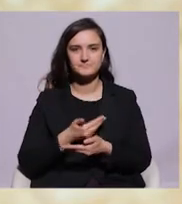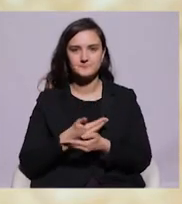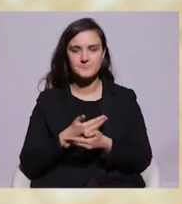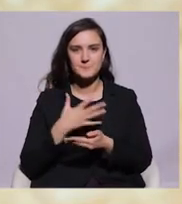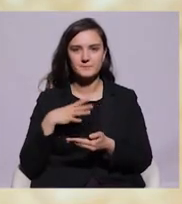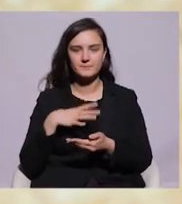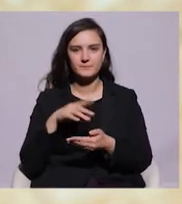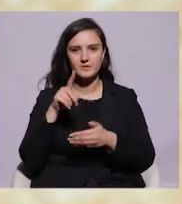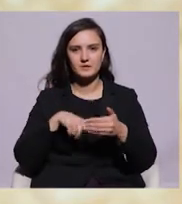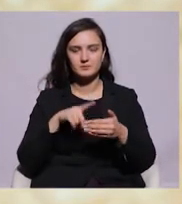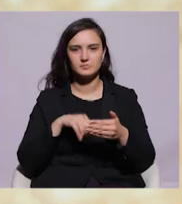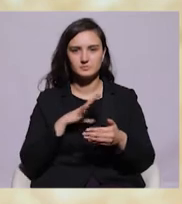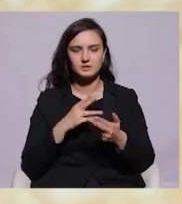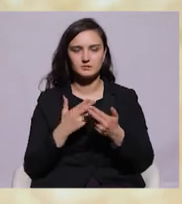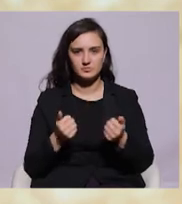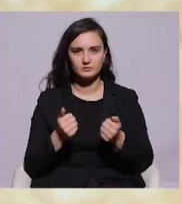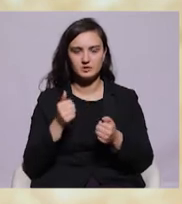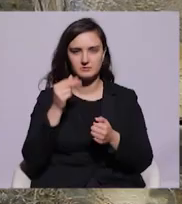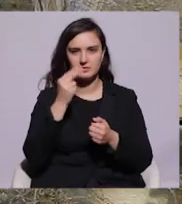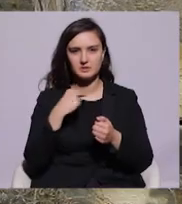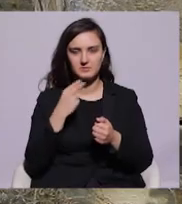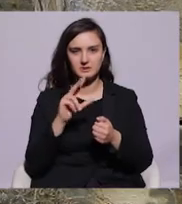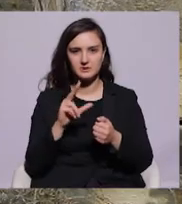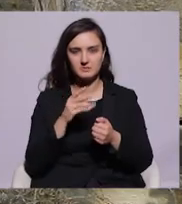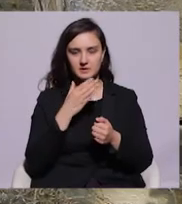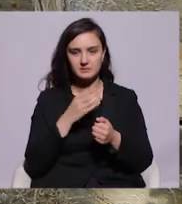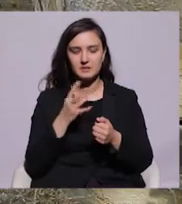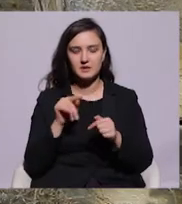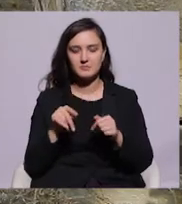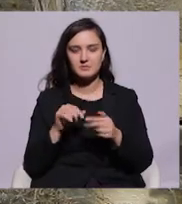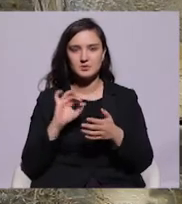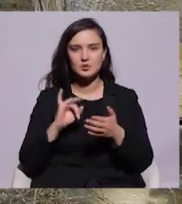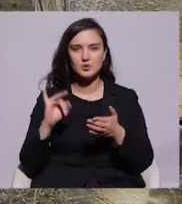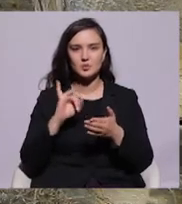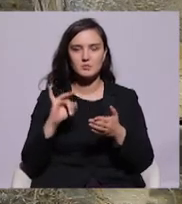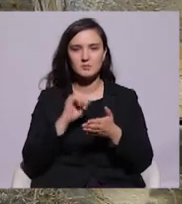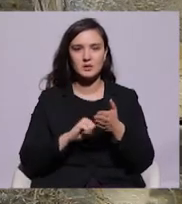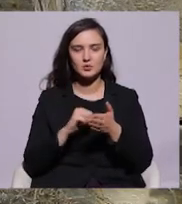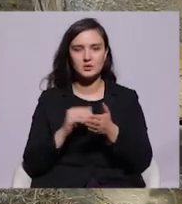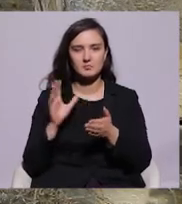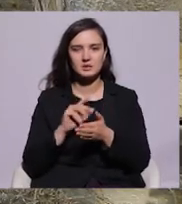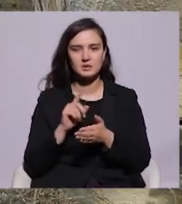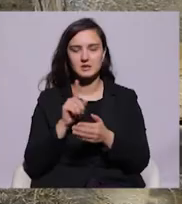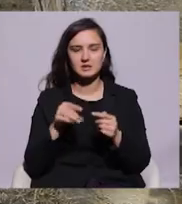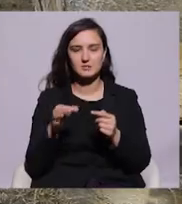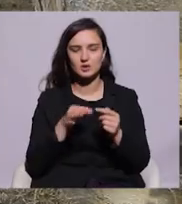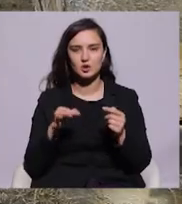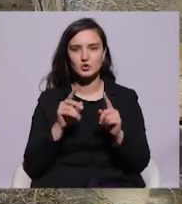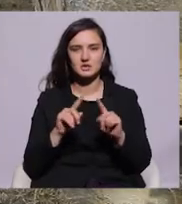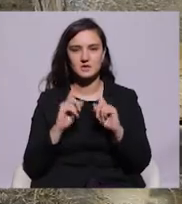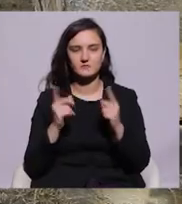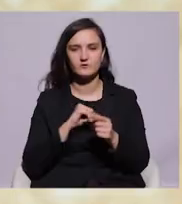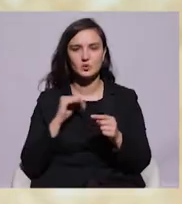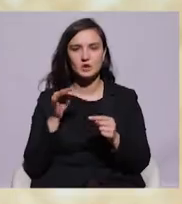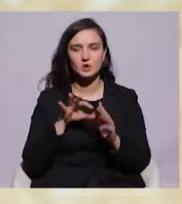მოსახლეობა ქართველები, მართლმადიდებლები იყვნენ, რა თქმა უნდა, თუმცა იმ გარშემო პირობებმა, ისტორიულმა ფაქტორებმა, რაც ამ რეგიონის